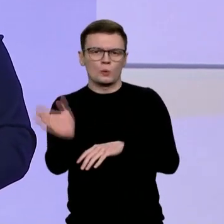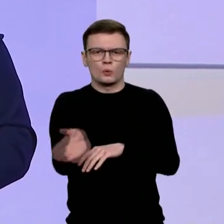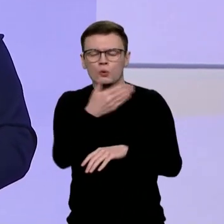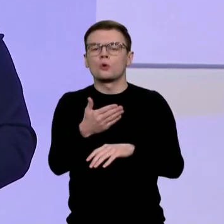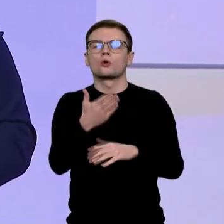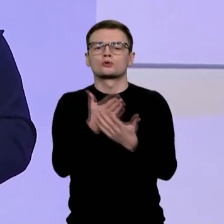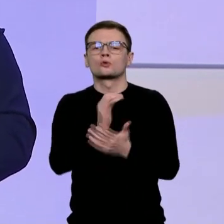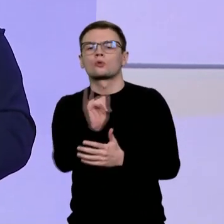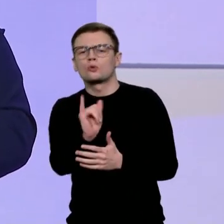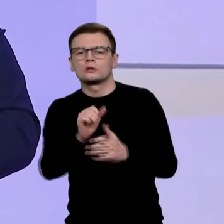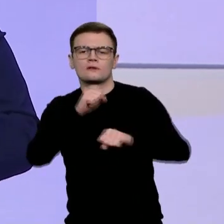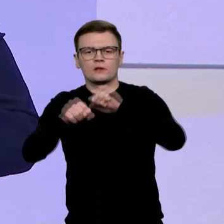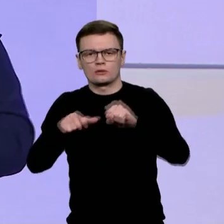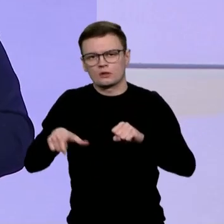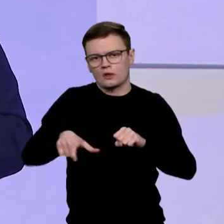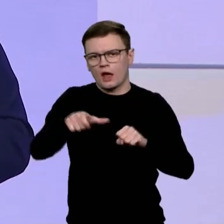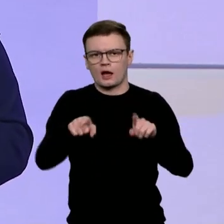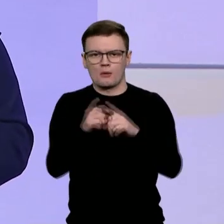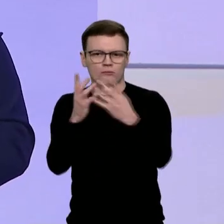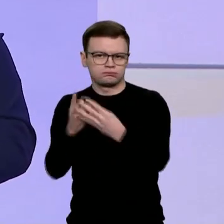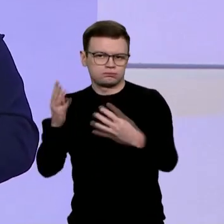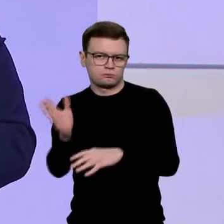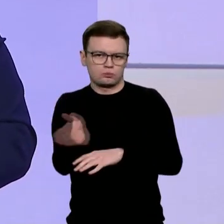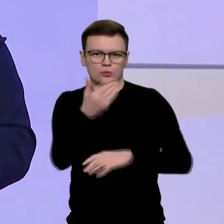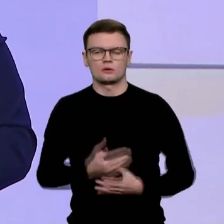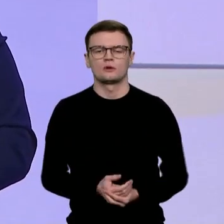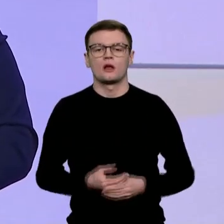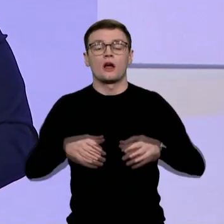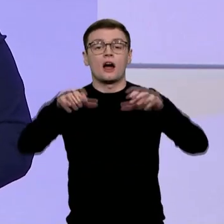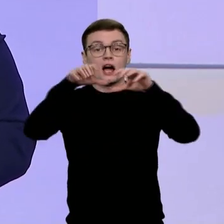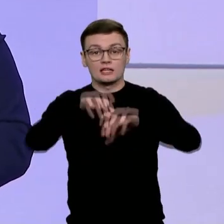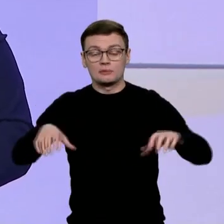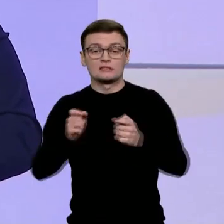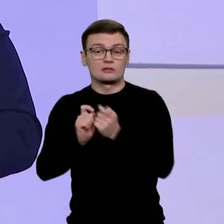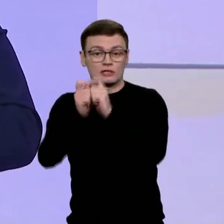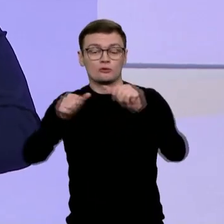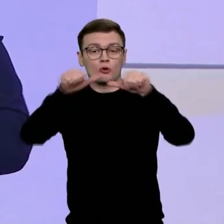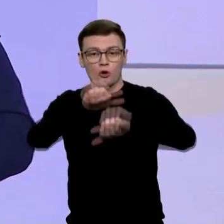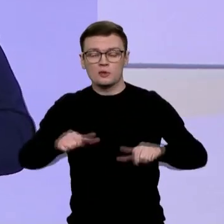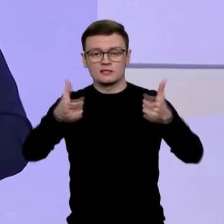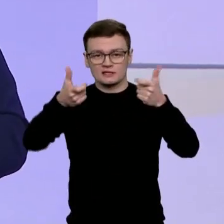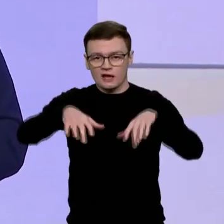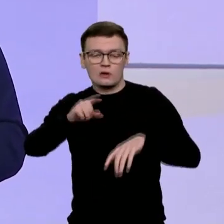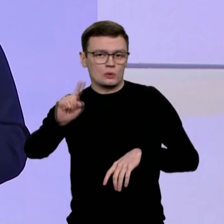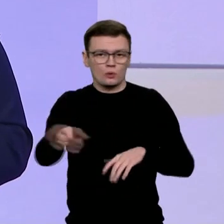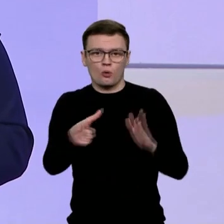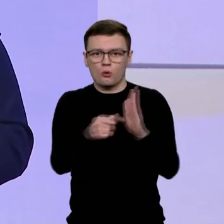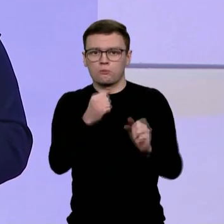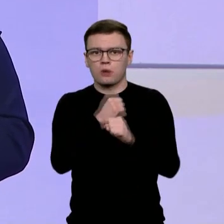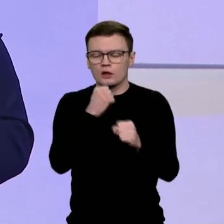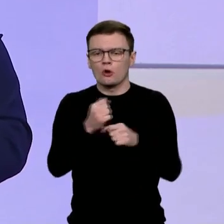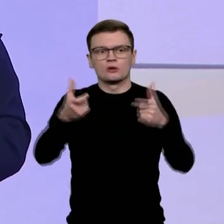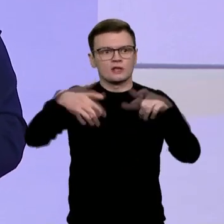takų. Ta prasme, administracinių ginčių komisijai pareigoja savivaldybę tai padaryti, jie ignoruoja ir sugalvoja naujas